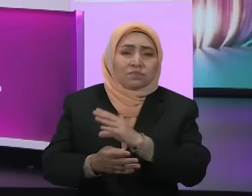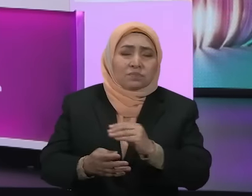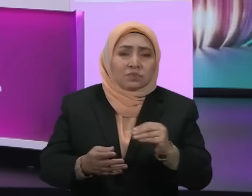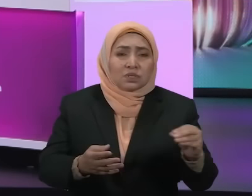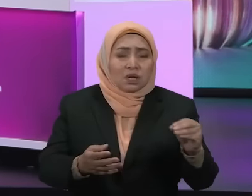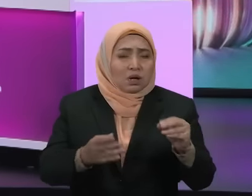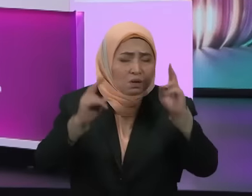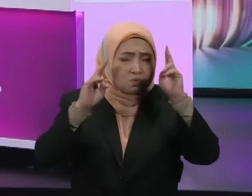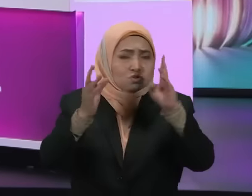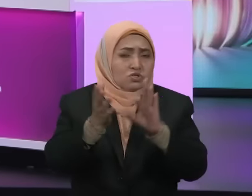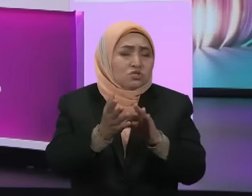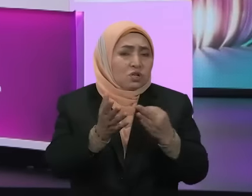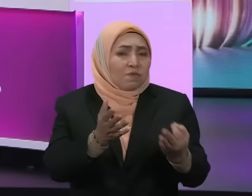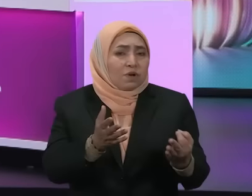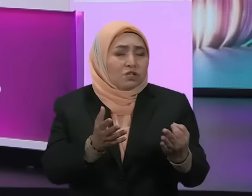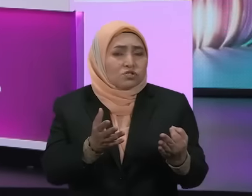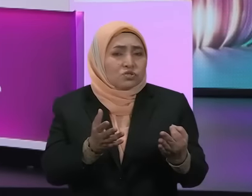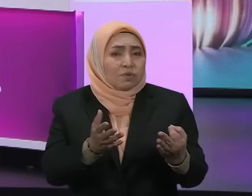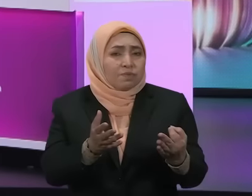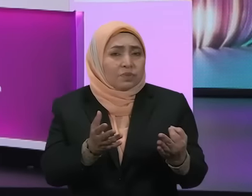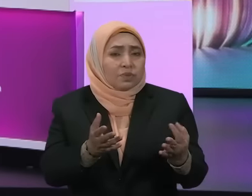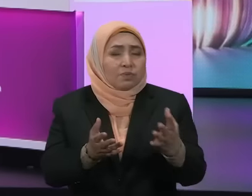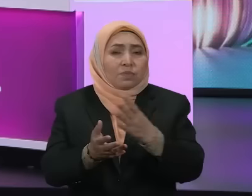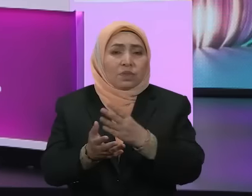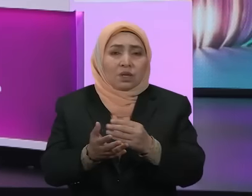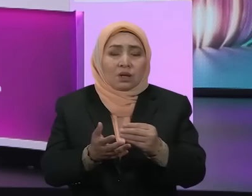Safa tempoh hari